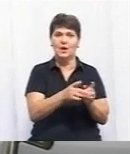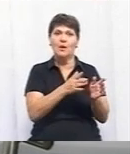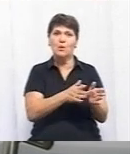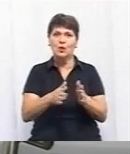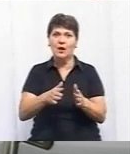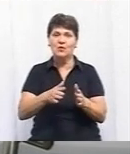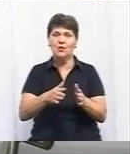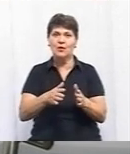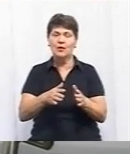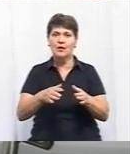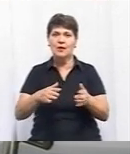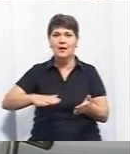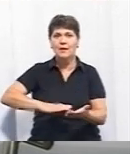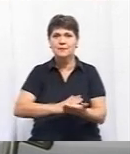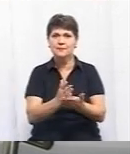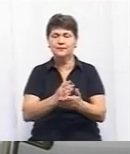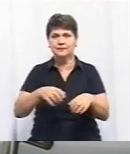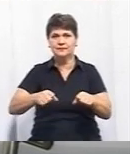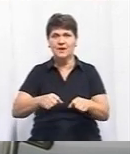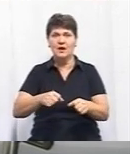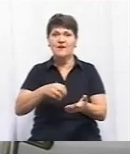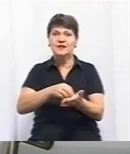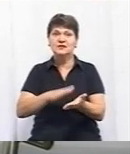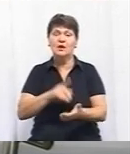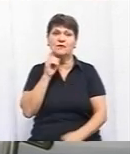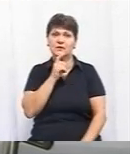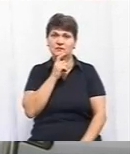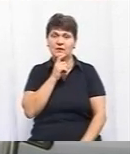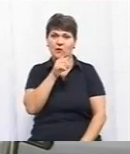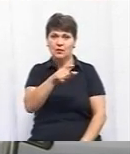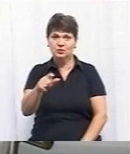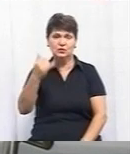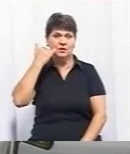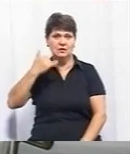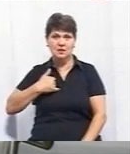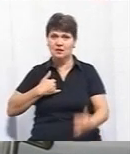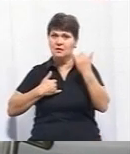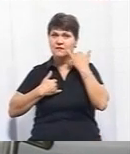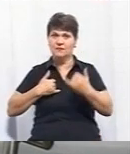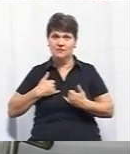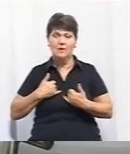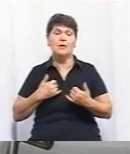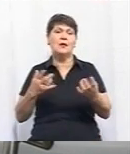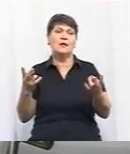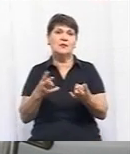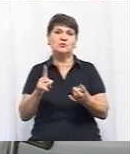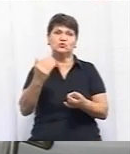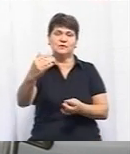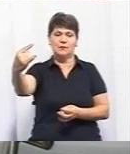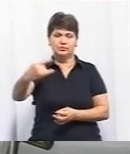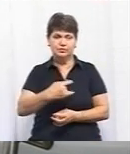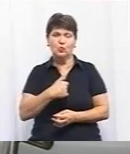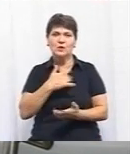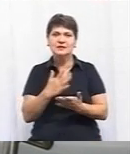руху екомобіля визначають теж вінничани. Вони телефонують і кажуть, от нам треба, от, щоб ви приїхали, в нас є